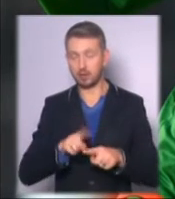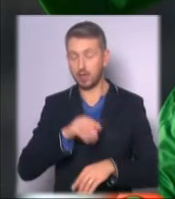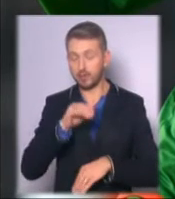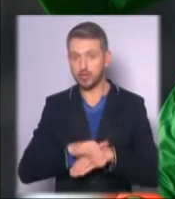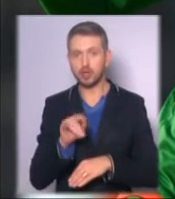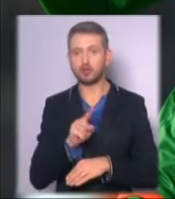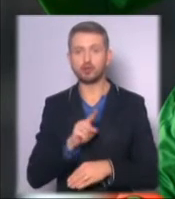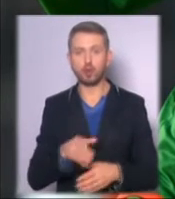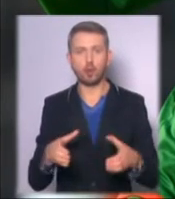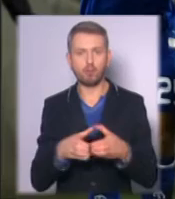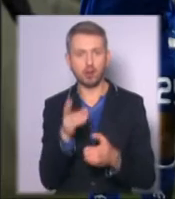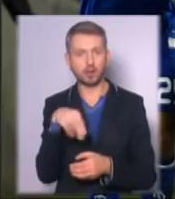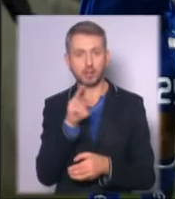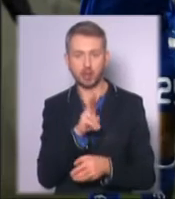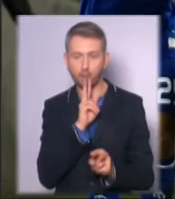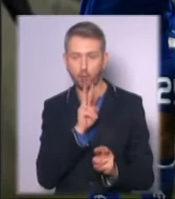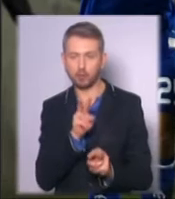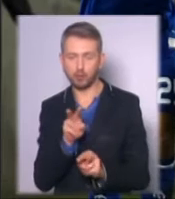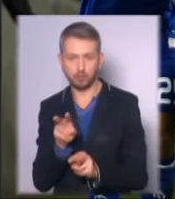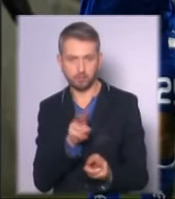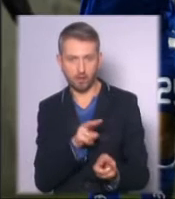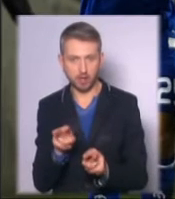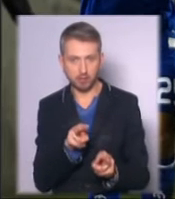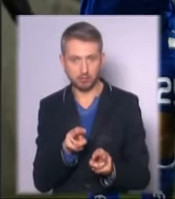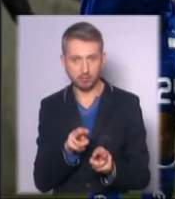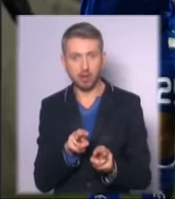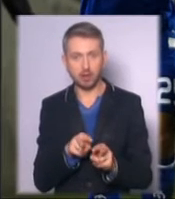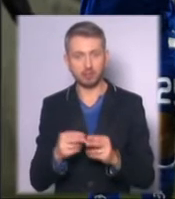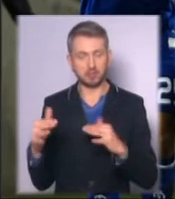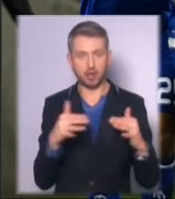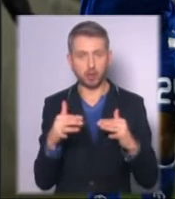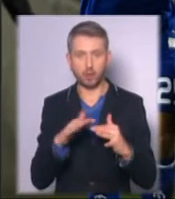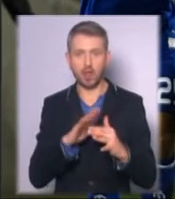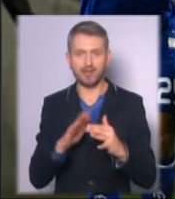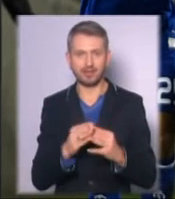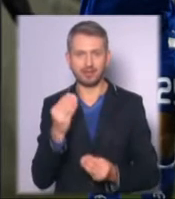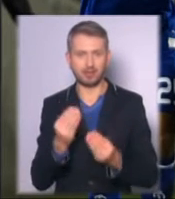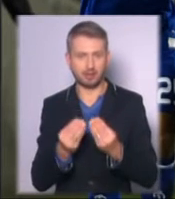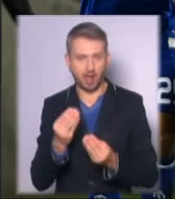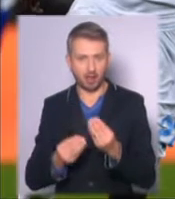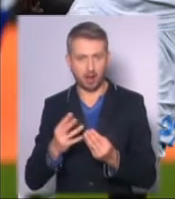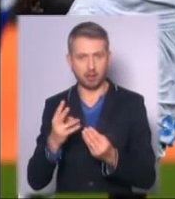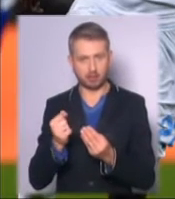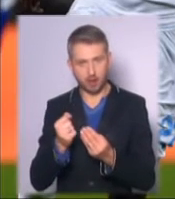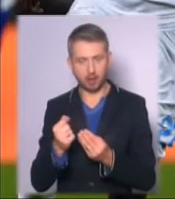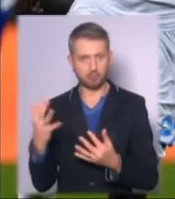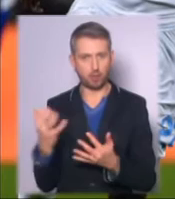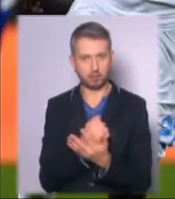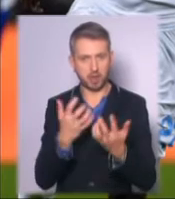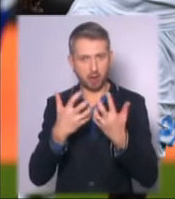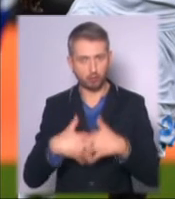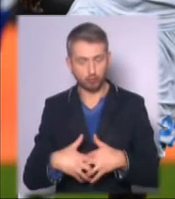саме підопічні Реброва контролювали хід поєдинку і не грали на утримання рахунку з наближенням фінального свистка.